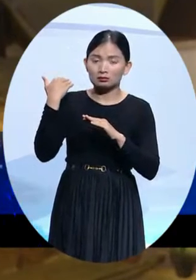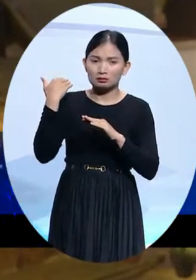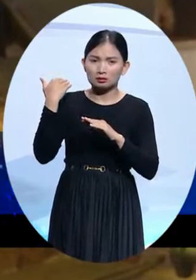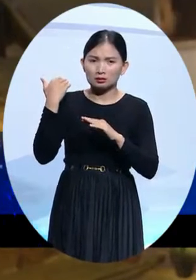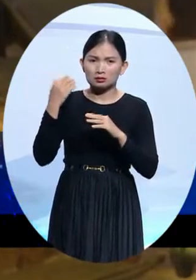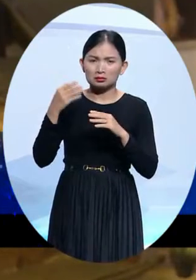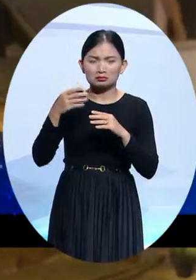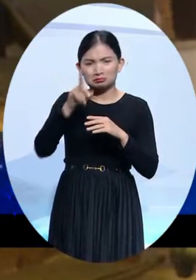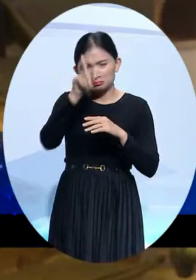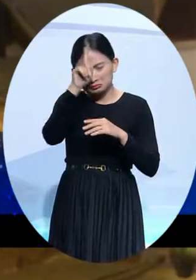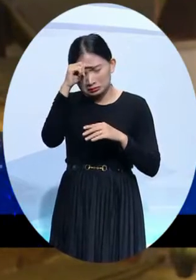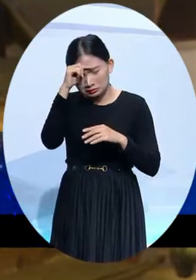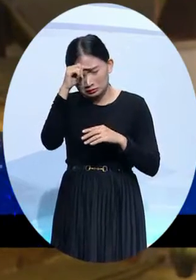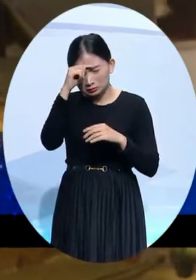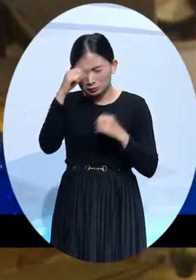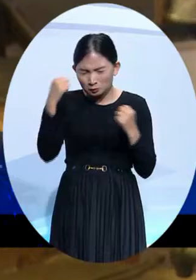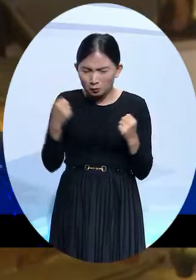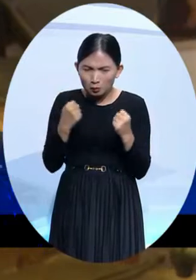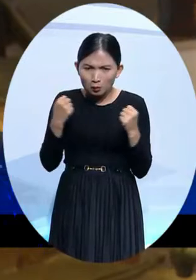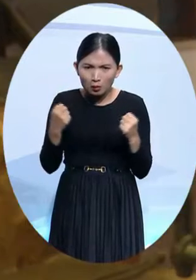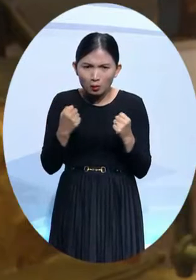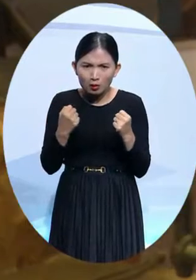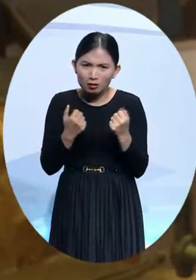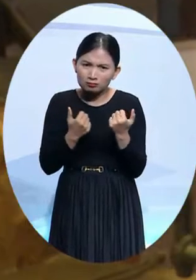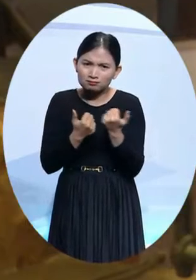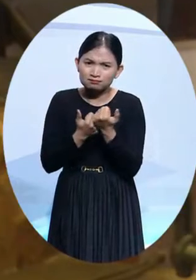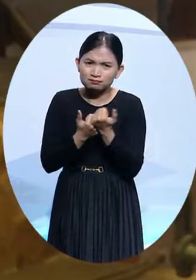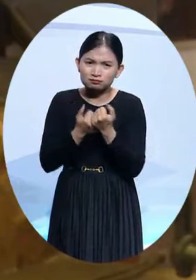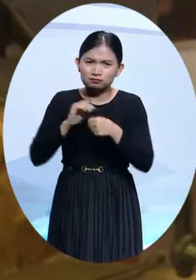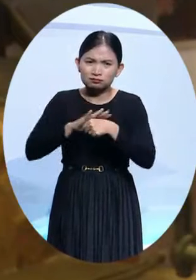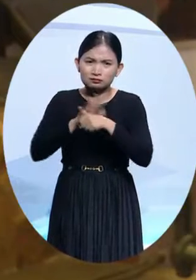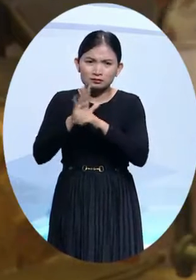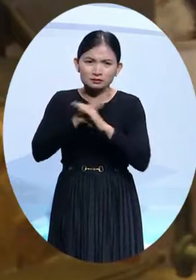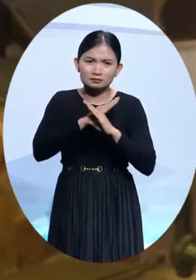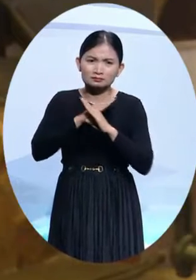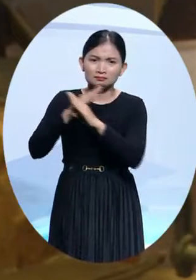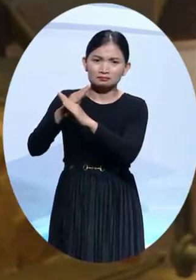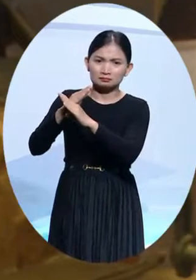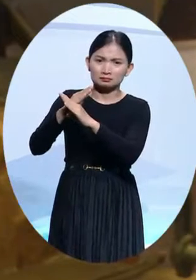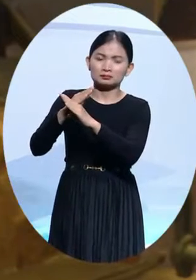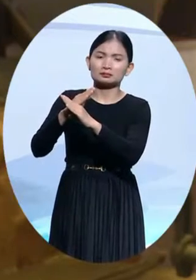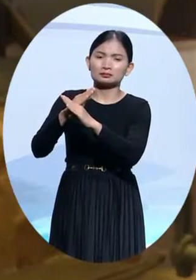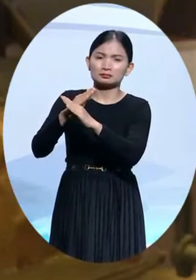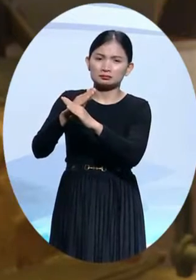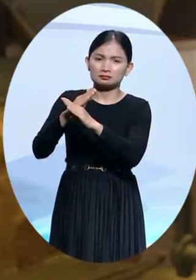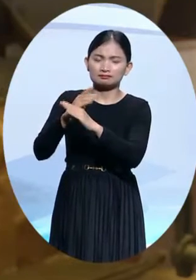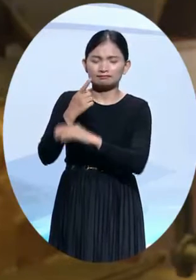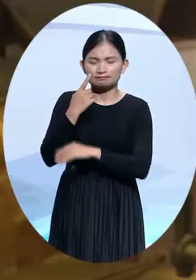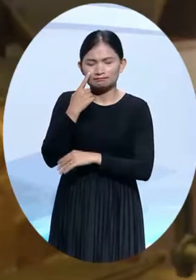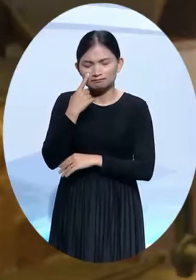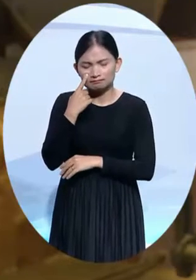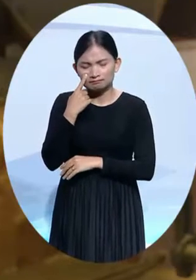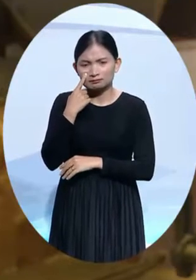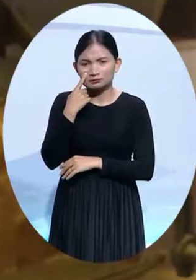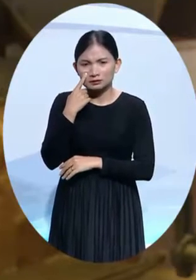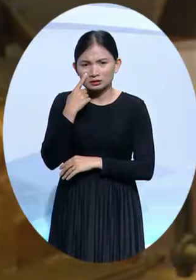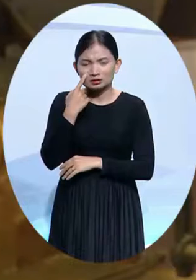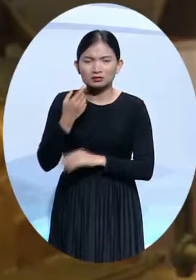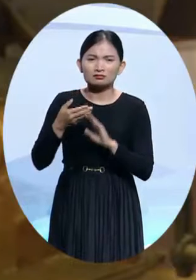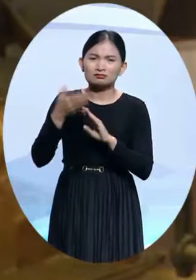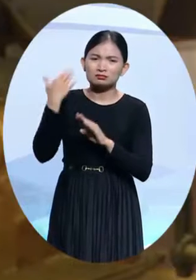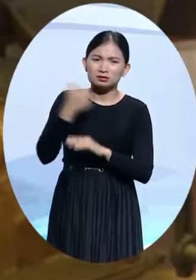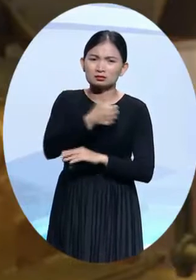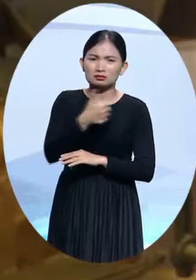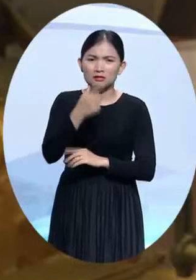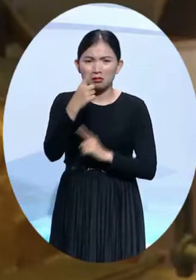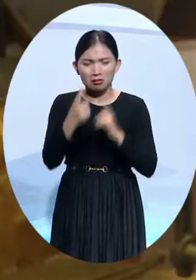vì cho cái đại dịch của Covid-19, thì thấy những người đã nằm xuống thì rất